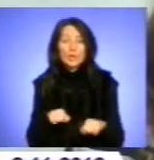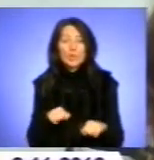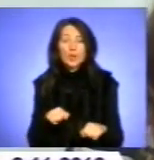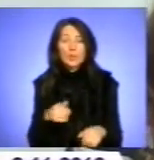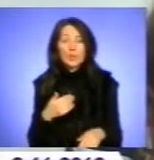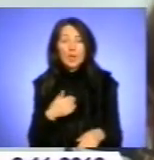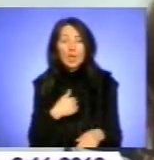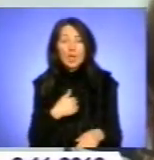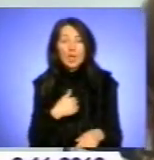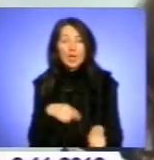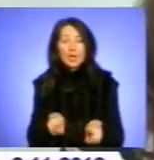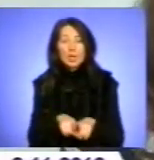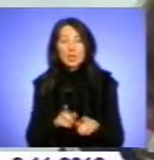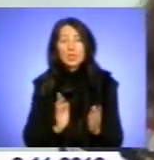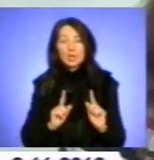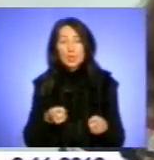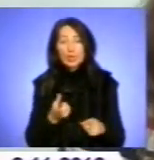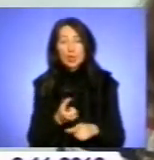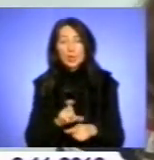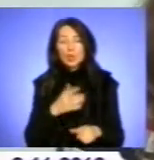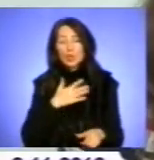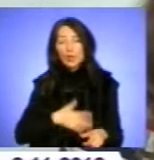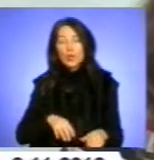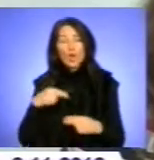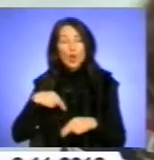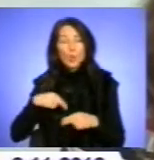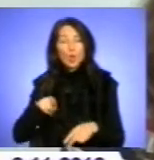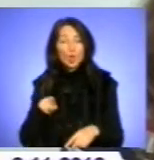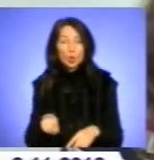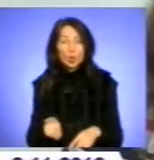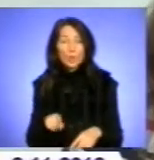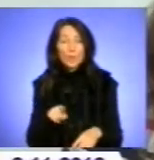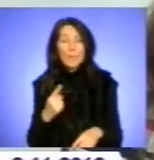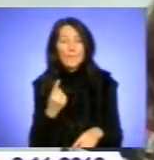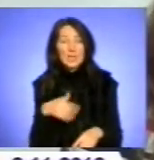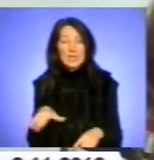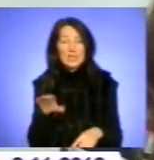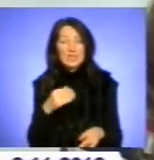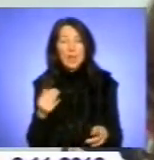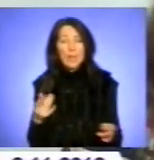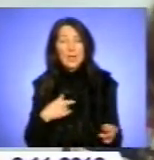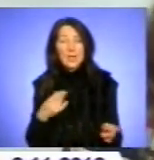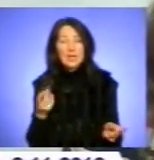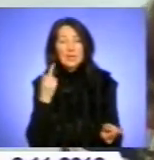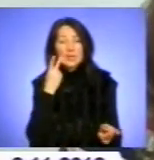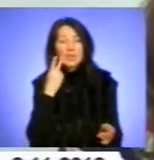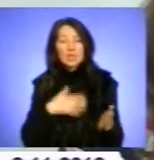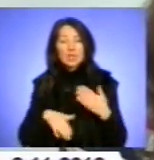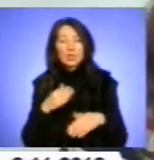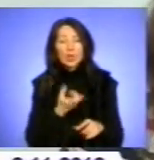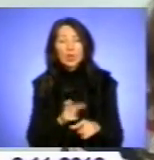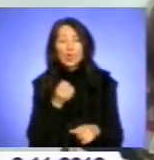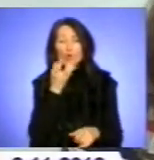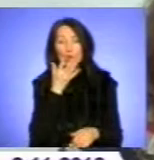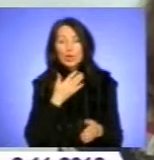І я таки дійсно дуже задоволена роботою тут, тому що перш за все, що мене завжди тішило, це дуже хороше